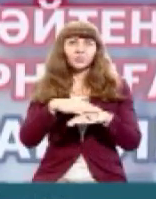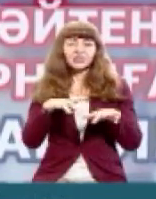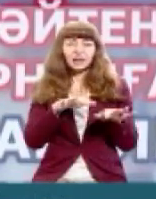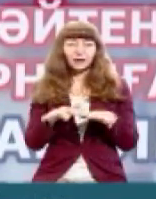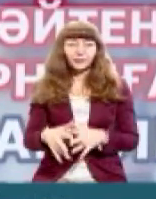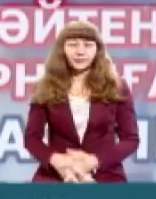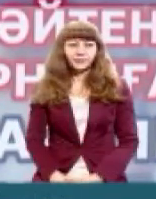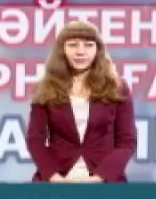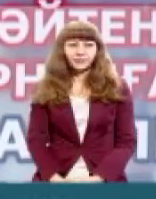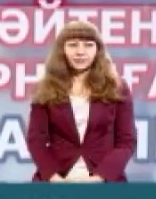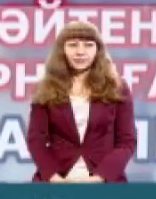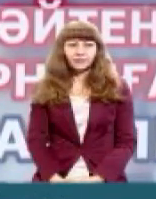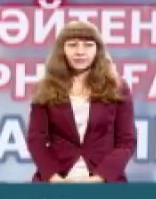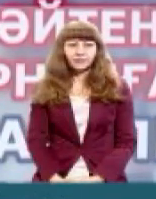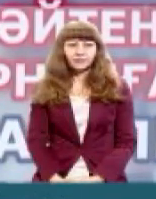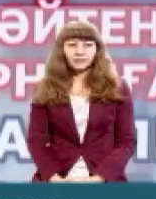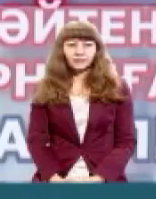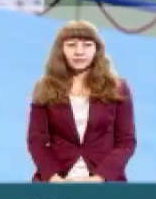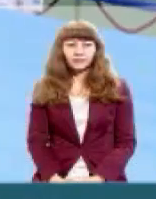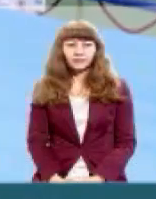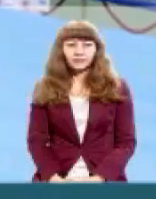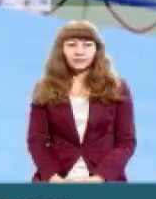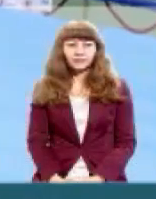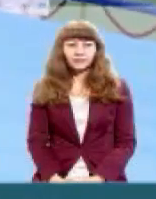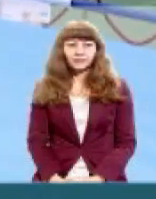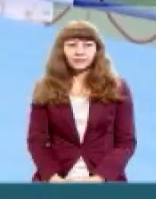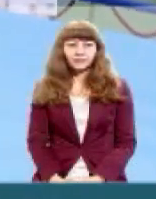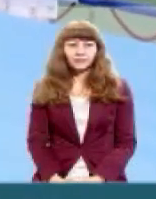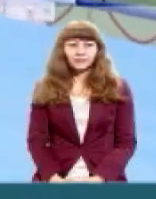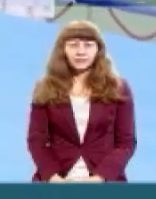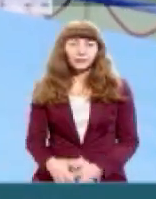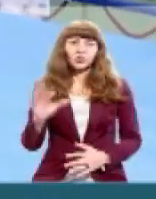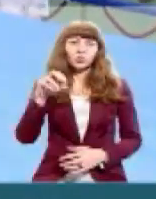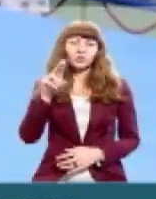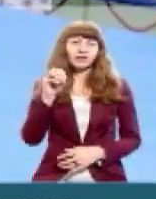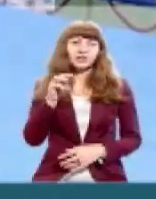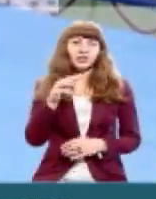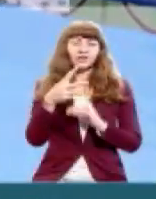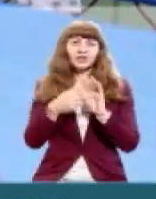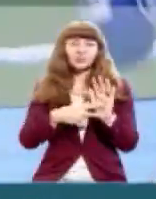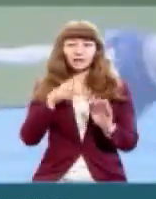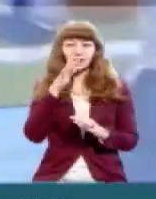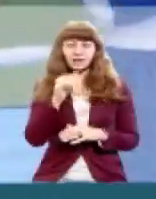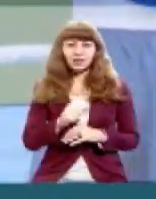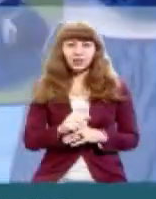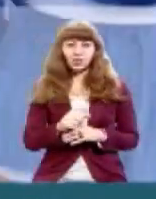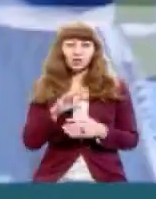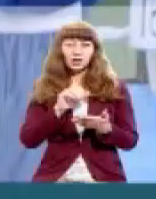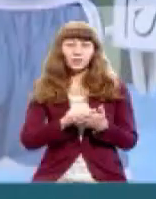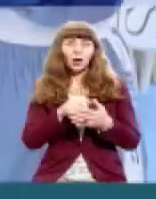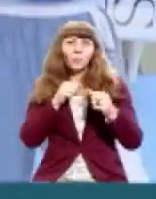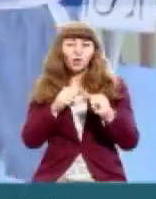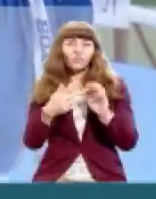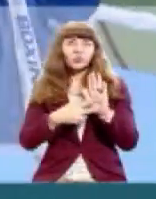және екінші, үшінші нөмірлі боксшылары бокс өсіп жатыр. Сүндет Оразбеков қазір 18 жастам бокспен шұғылданып жүргеніне